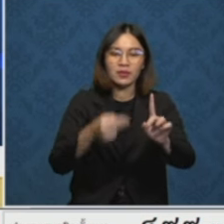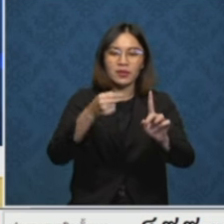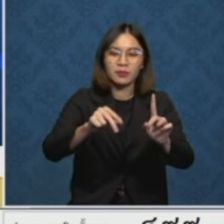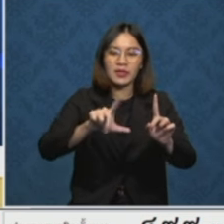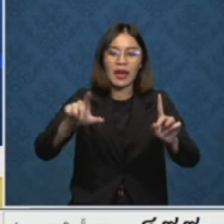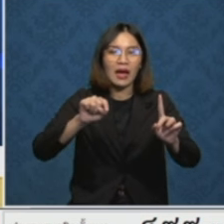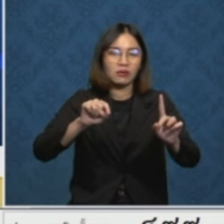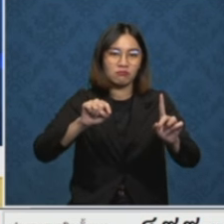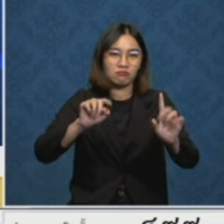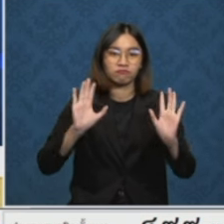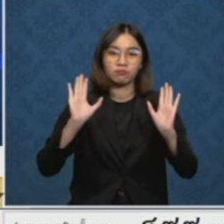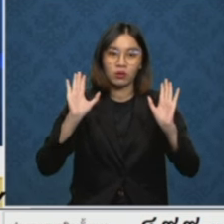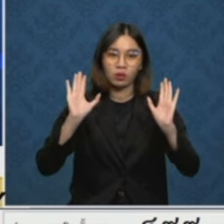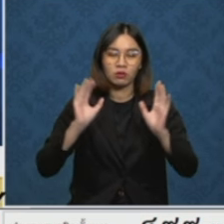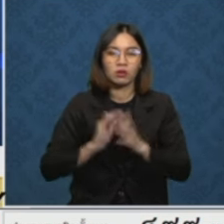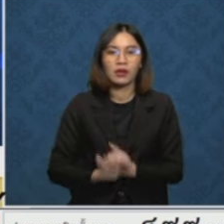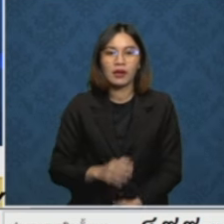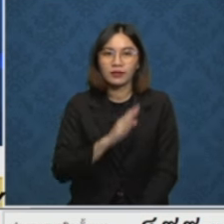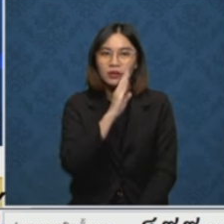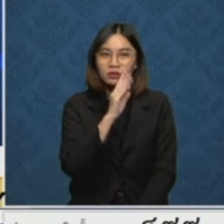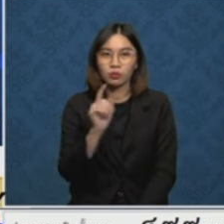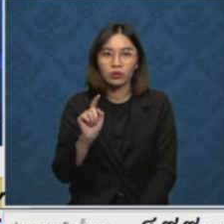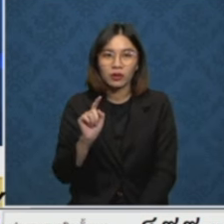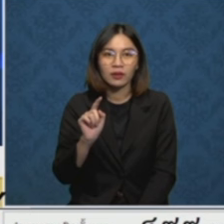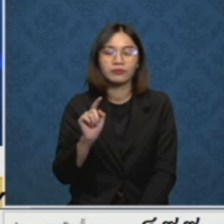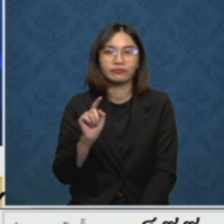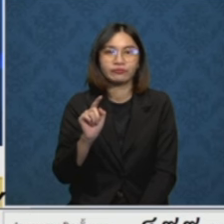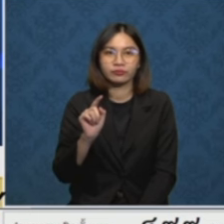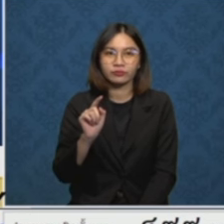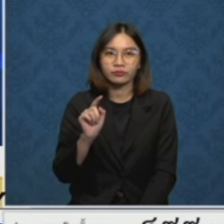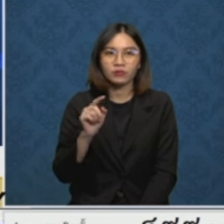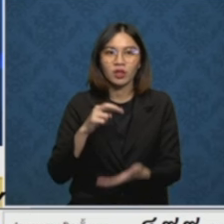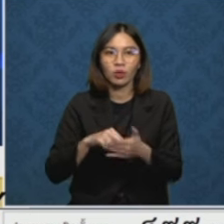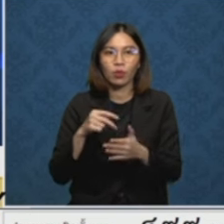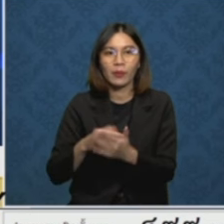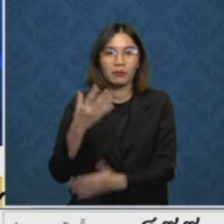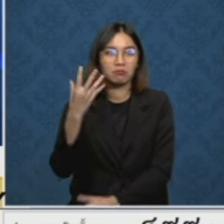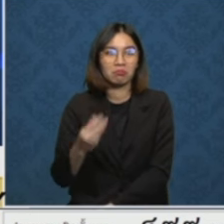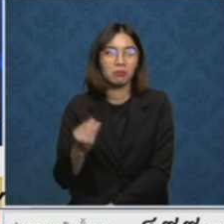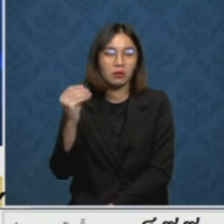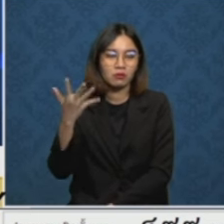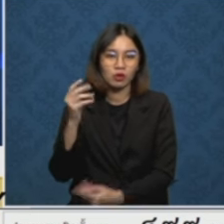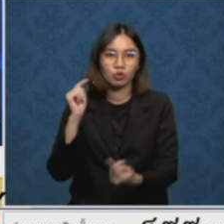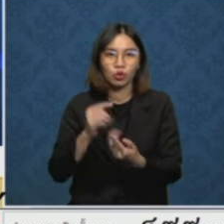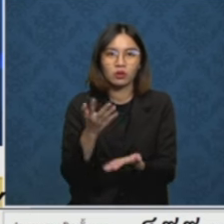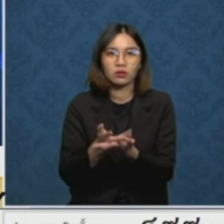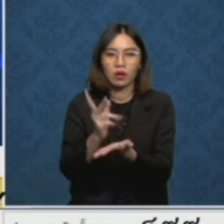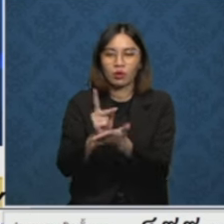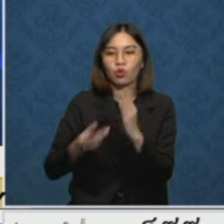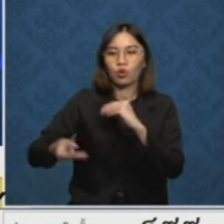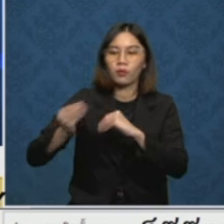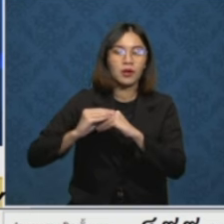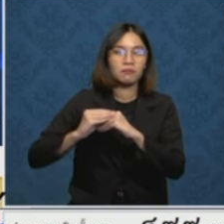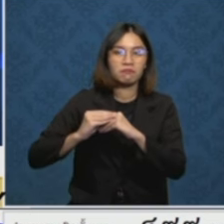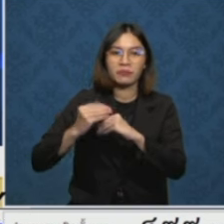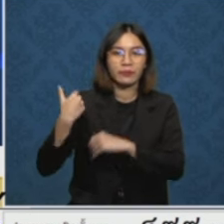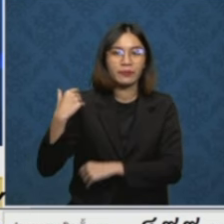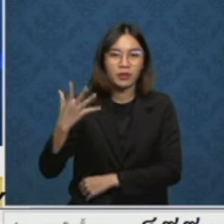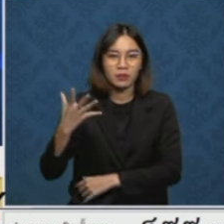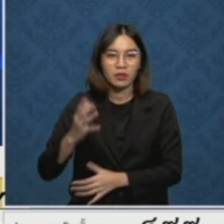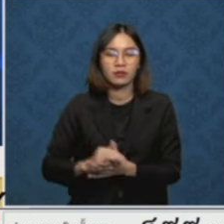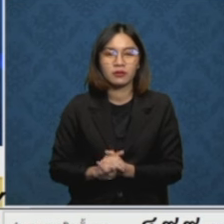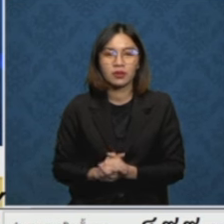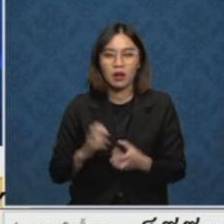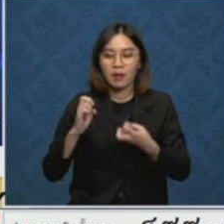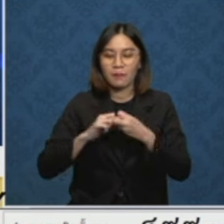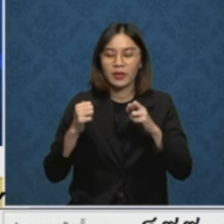าทเท่านั้นเองนะคะแล้วถ้าไม่มาเนี่ยเท่ากับว่าเราจะไม่เหลือพื้นที่ให้กู้เพิ่มได้อีกเลย